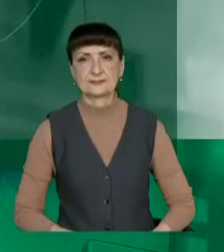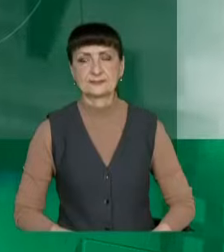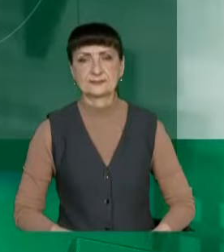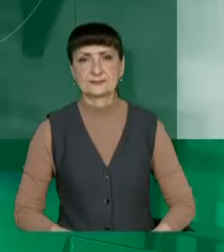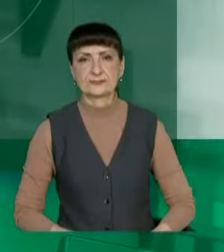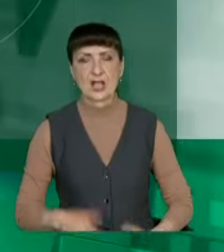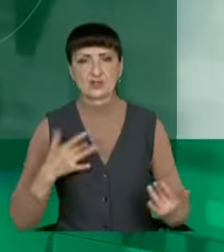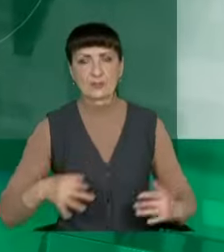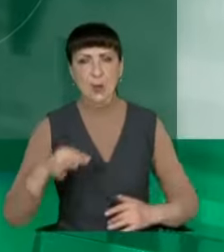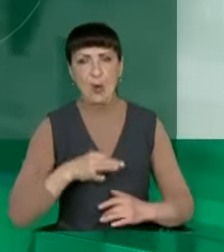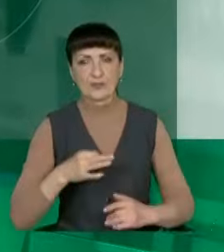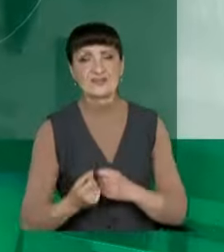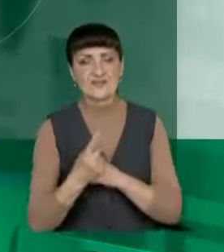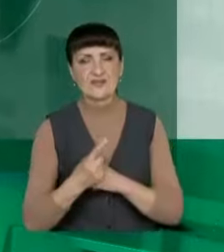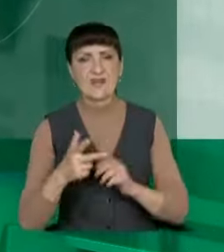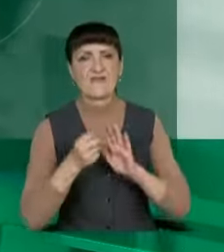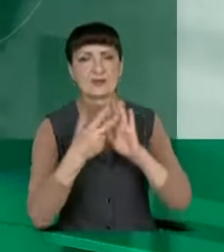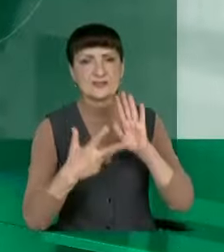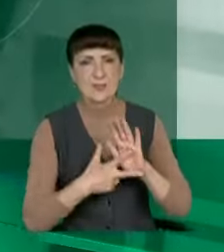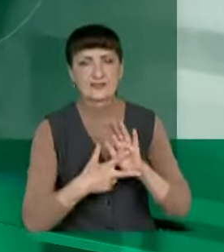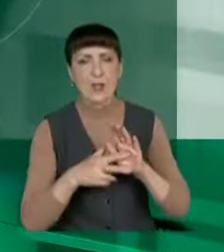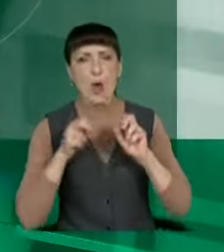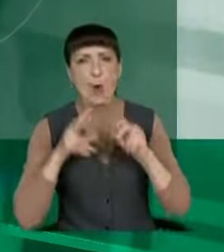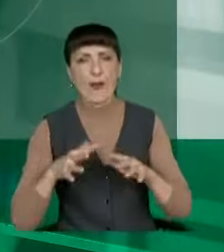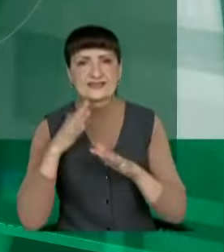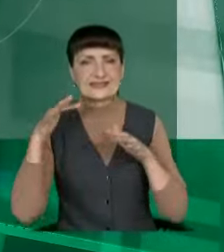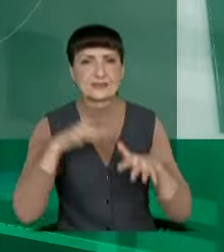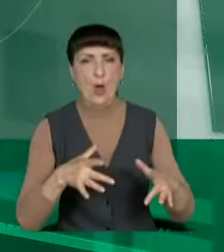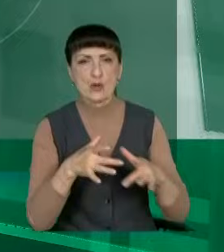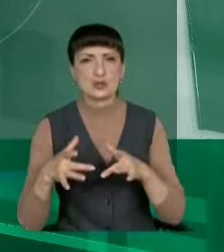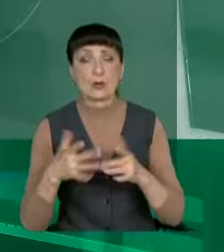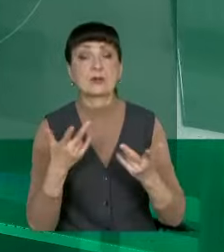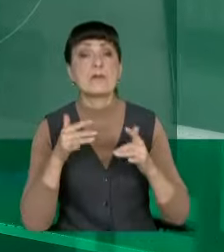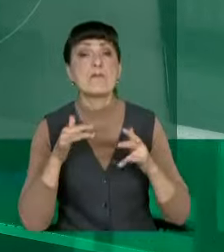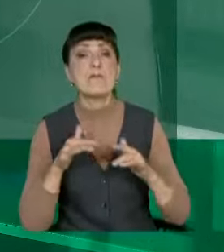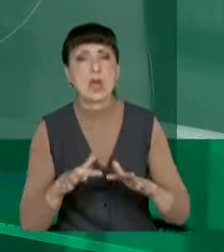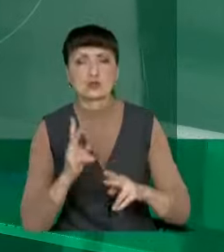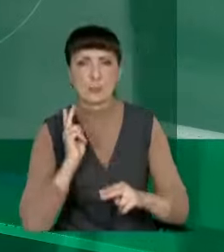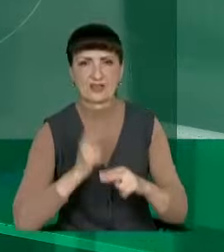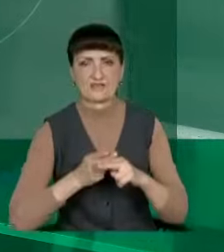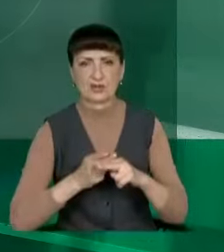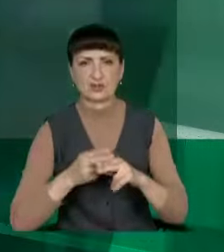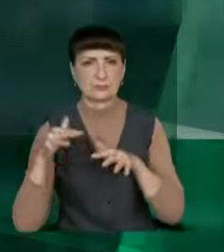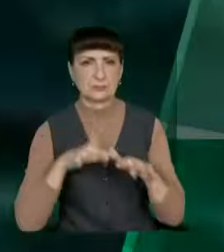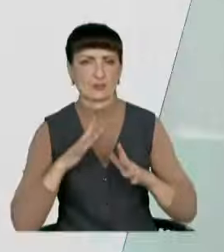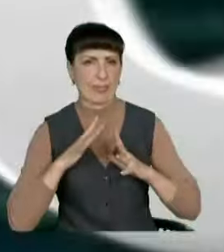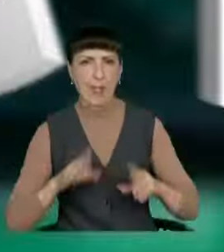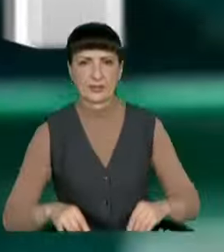В Жамбылской области выявили 18 селеопасных озер. Какие меры принимаются для предотвращения потопов?